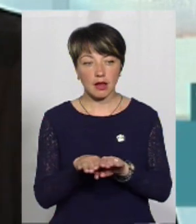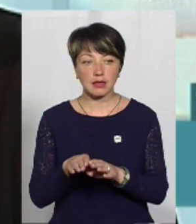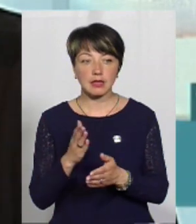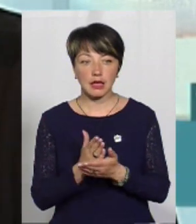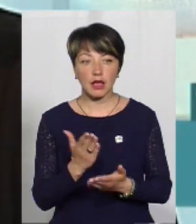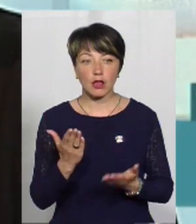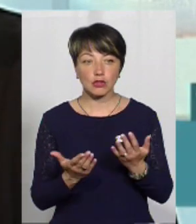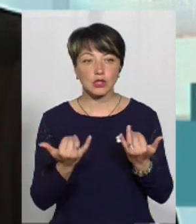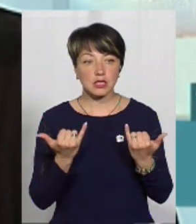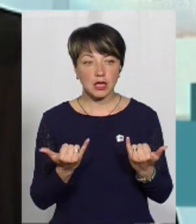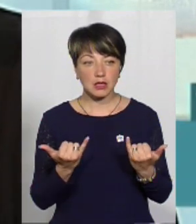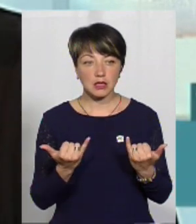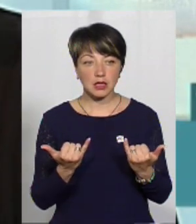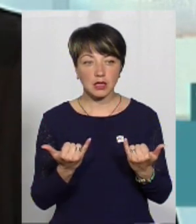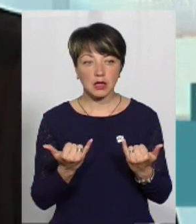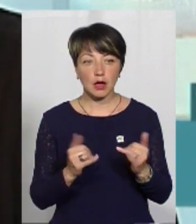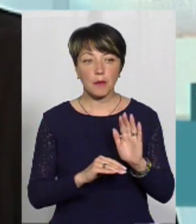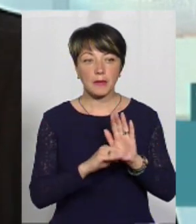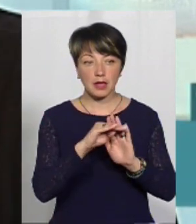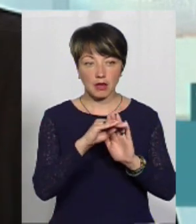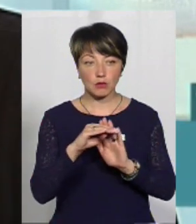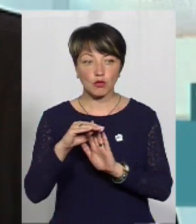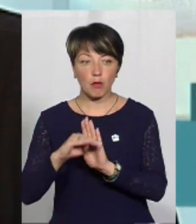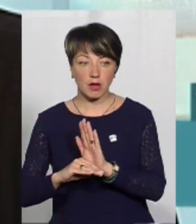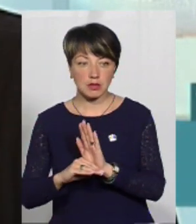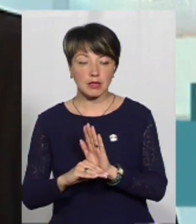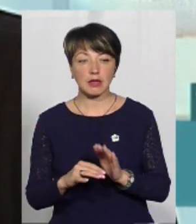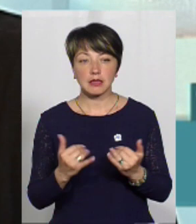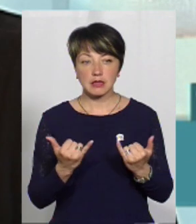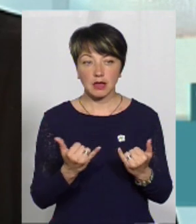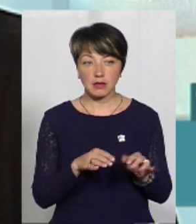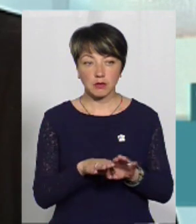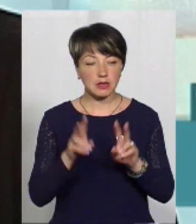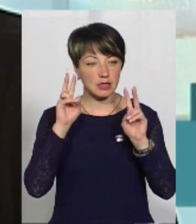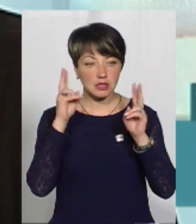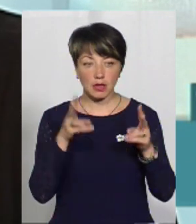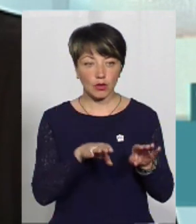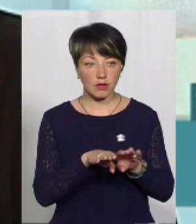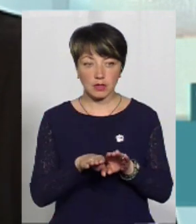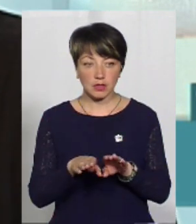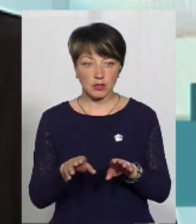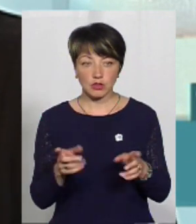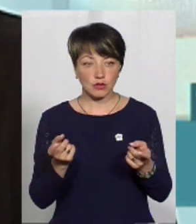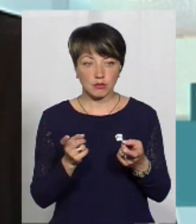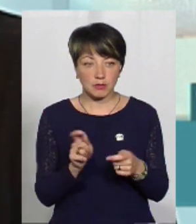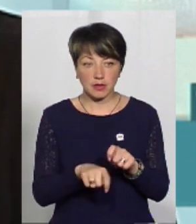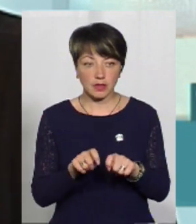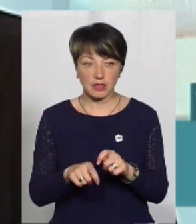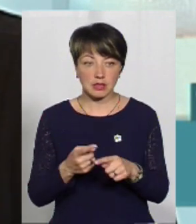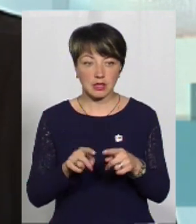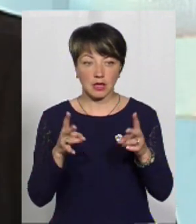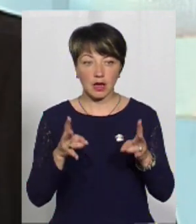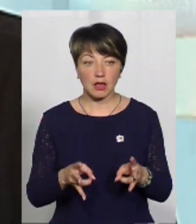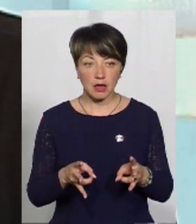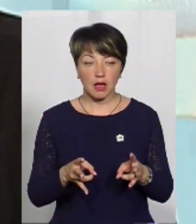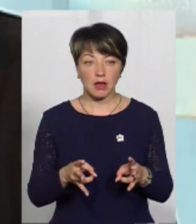є. Ну, якщо ми зараз, знаєте, рейтинг як піднявся, так він може впасти. От на даному етапі він зараз, я не знаю, на якому він рівні, я не знаю, з чим це виміряти, тому що це так.